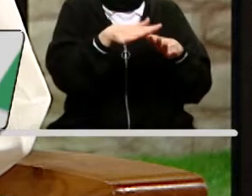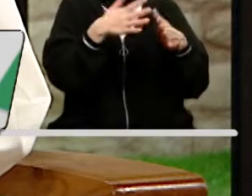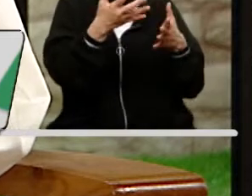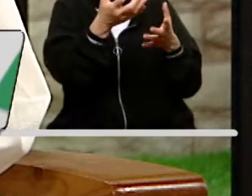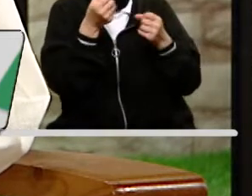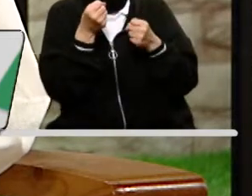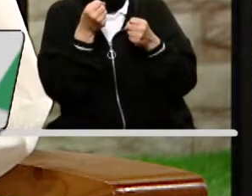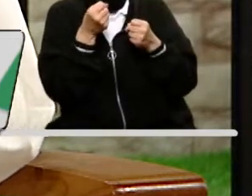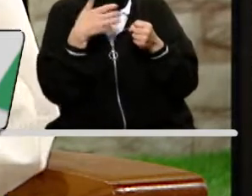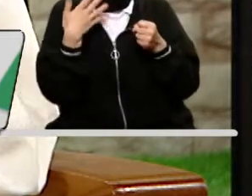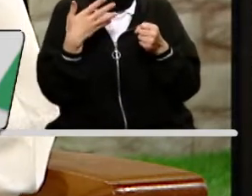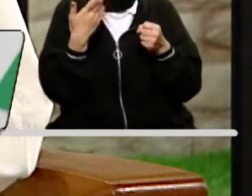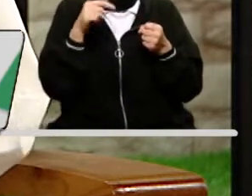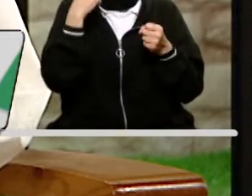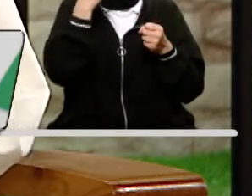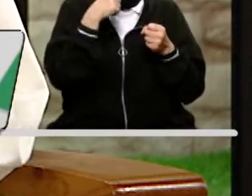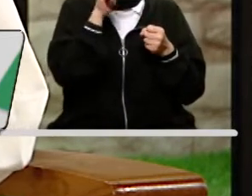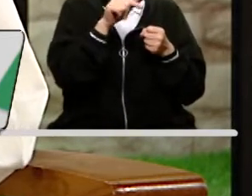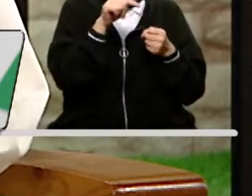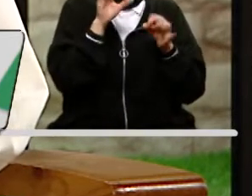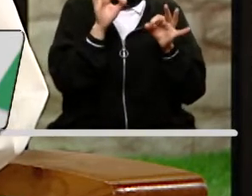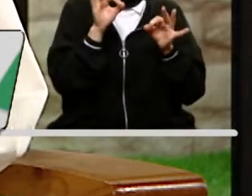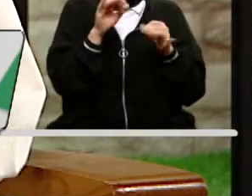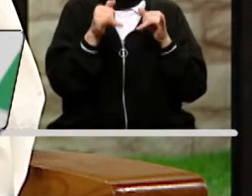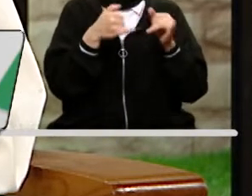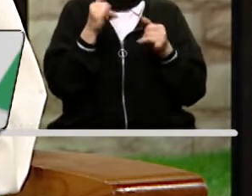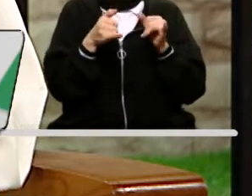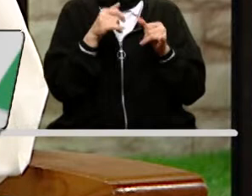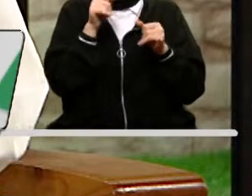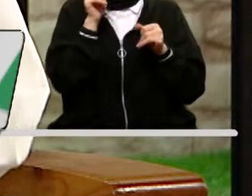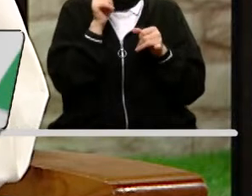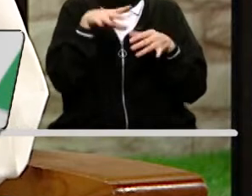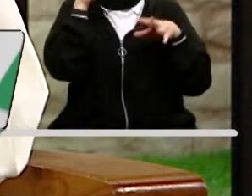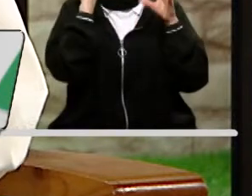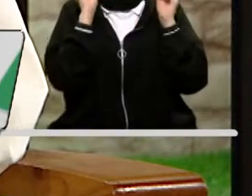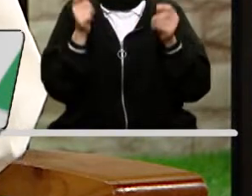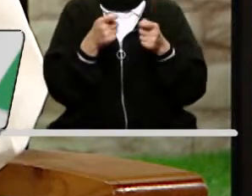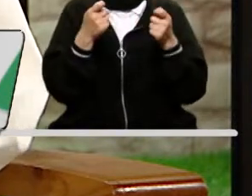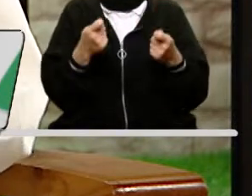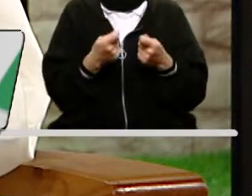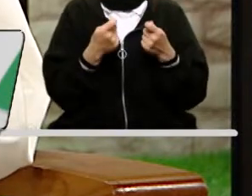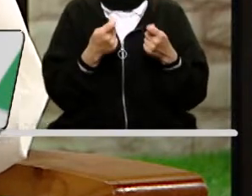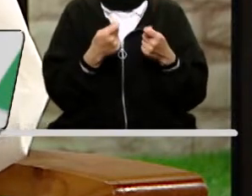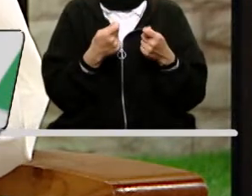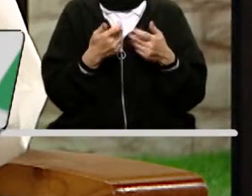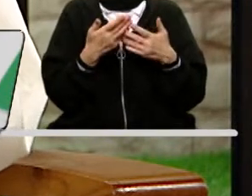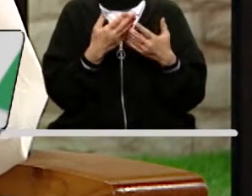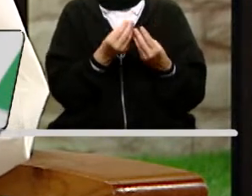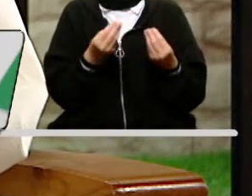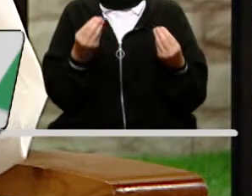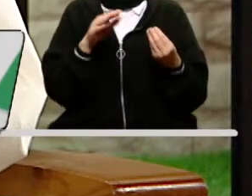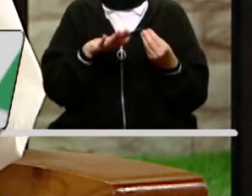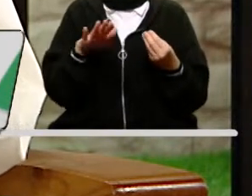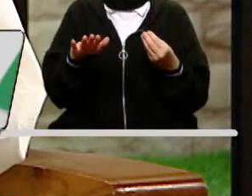atarsam ne şekilde alacağım, yakına atarsam, yani bununla kavruyor, uğraşıyor, beyin çalıştırıyor ve pek çok çocuk